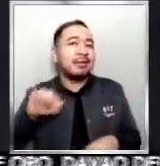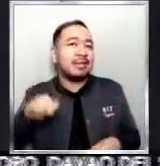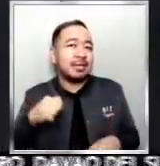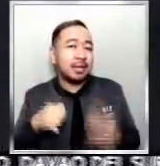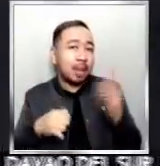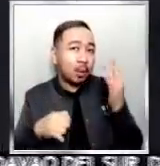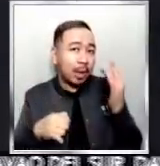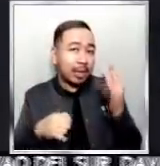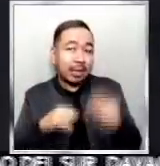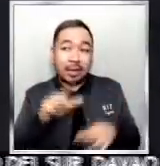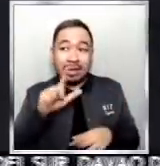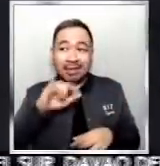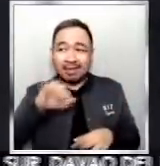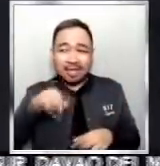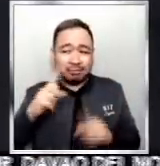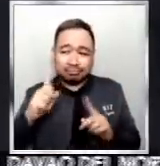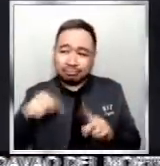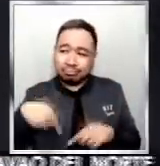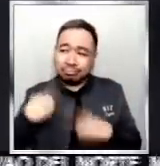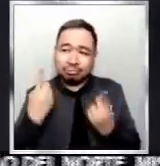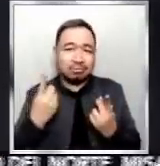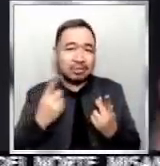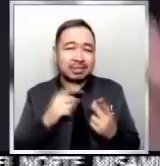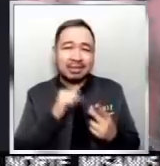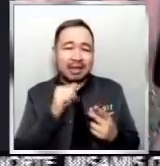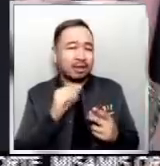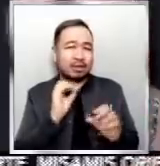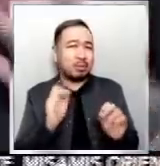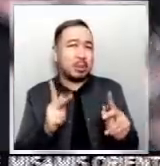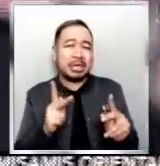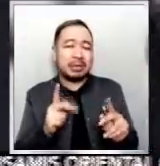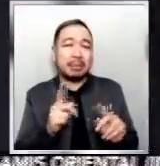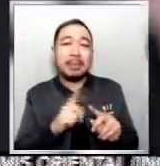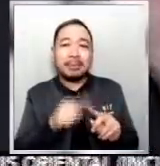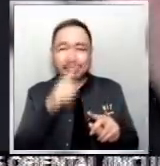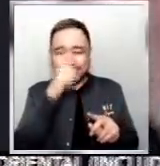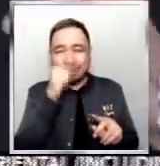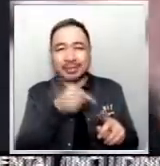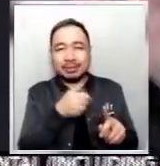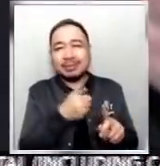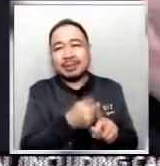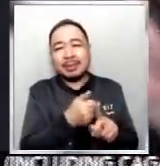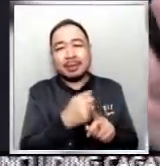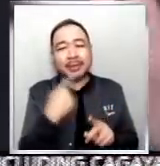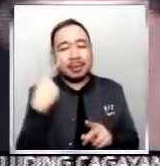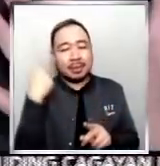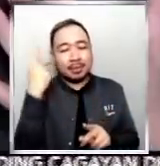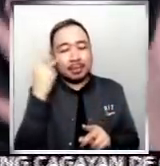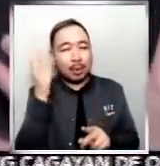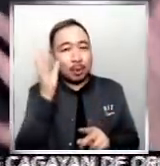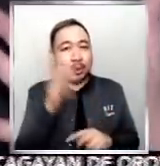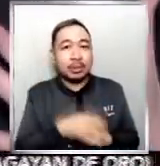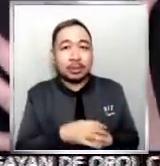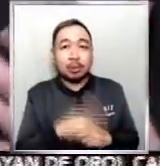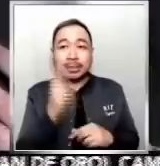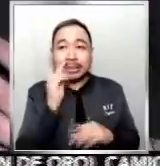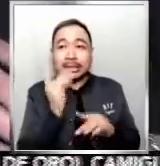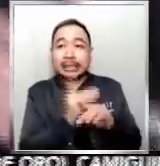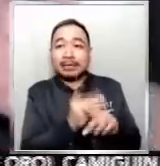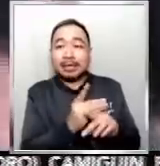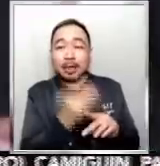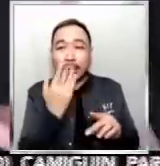LJ at yun ay dahil lang din sa kanya. Dumepensa rin si Paolo nang makita siya sa Baguio kasama si